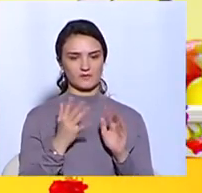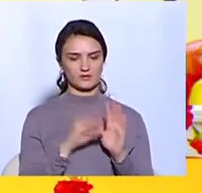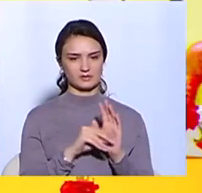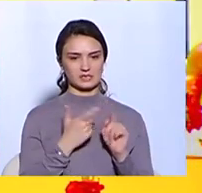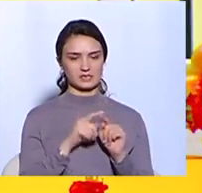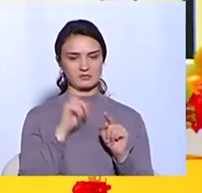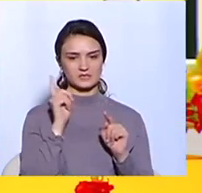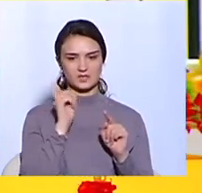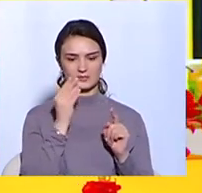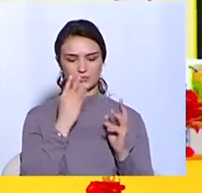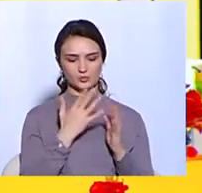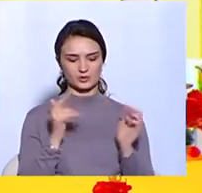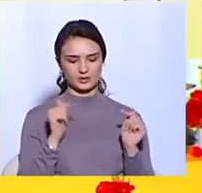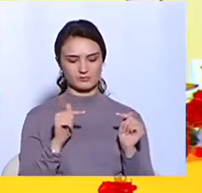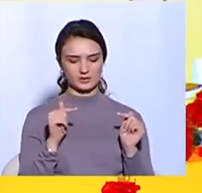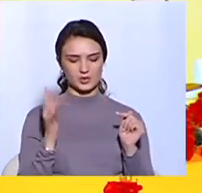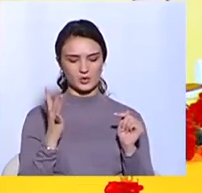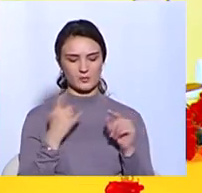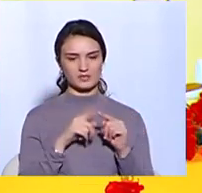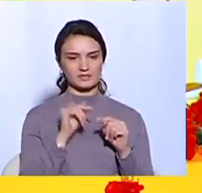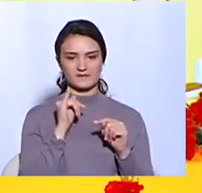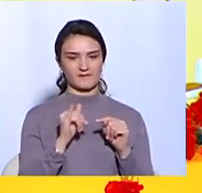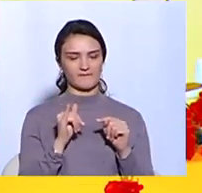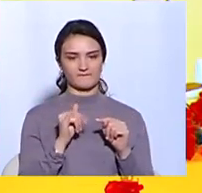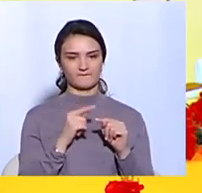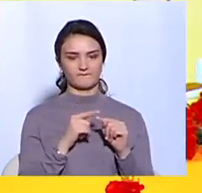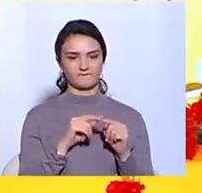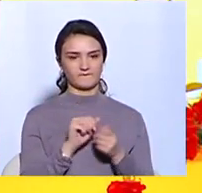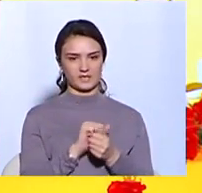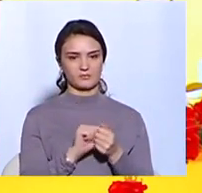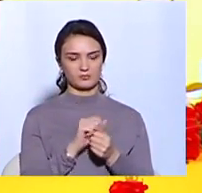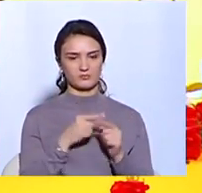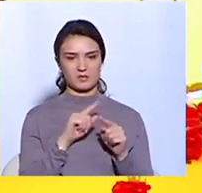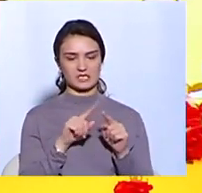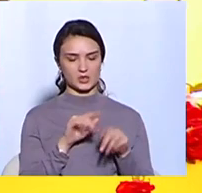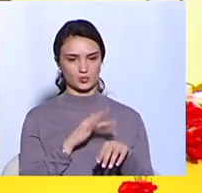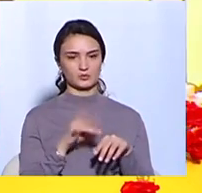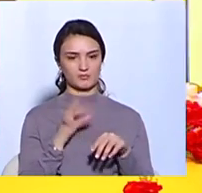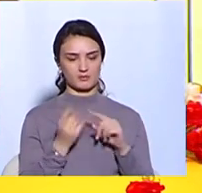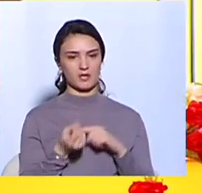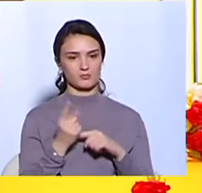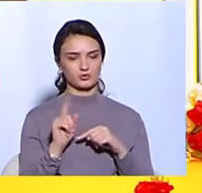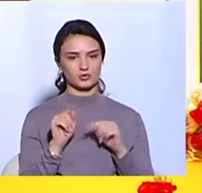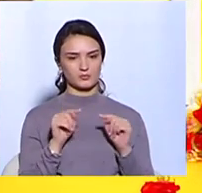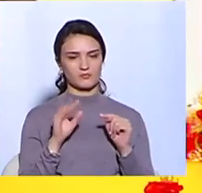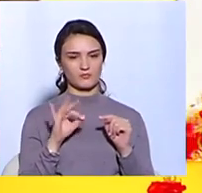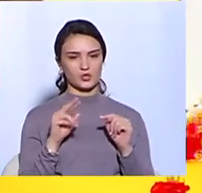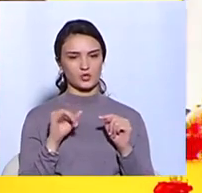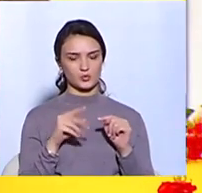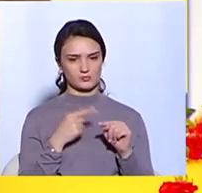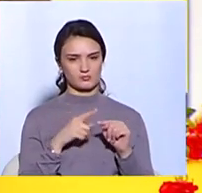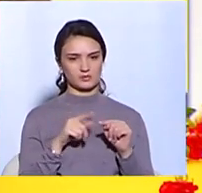ძალიან მწვანე პროდუქტები, რომელიც ვერ იტანს თერმულ დამუშავებას, მალე ნადგურდება, მაგრამ აღმოჩნდა, რომ ფოლიუმის